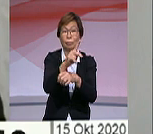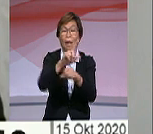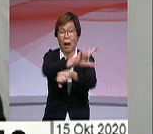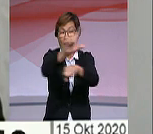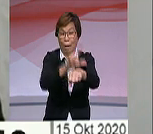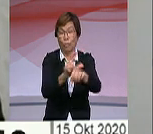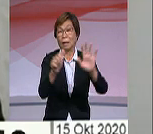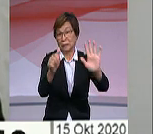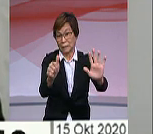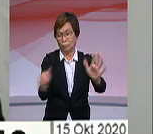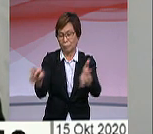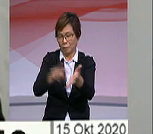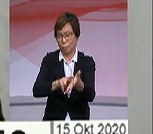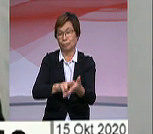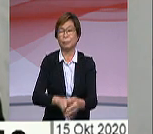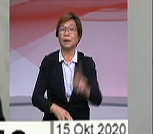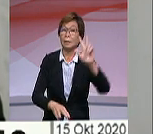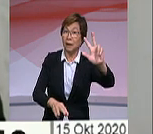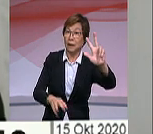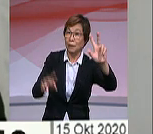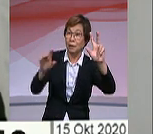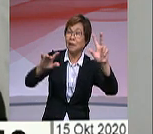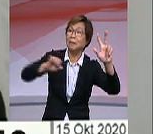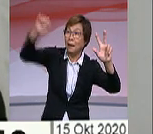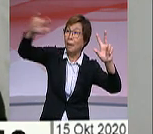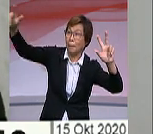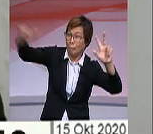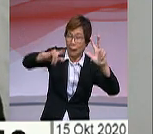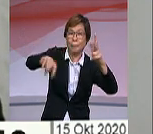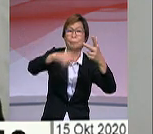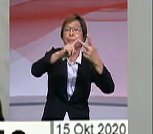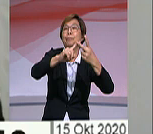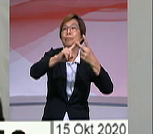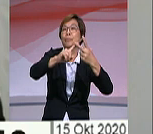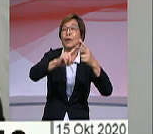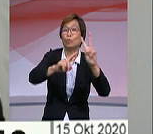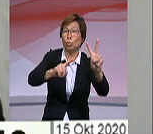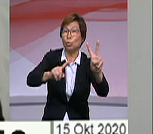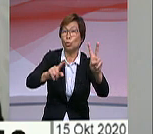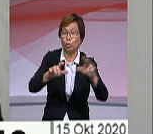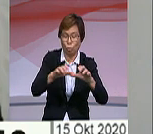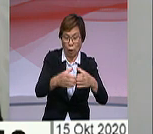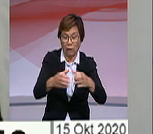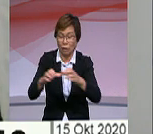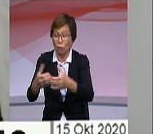Labuan, 6 kes dilaporkan, 3 kes saringan pulang dari negeri Sabah, 2 kes daripada kluster baru,